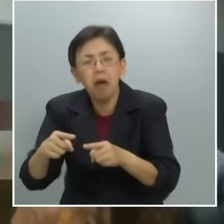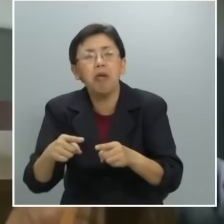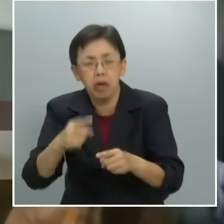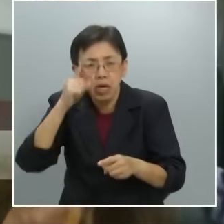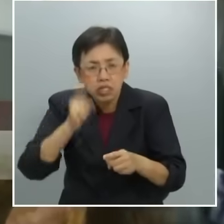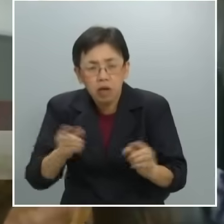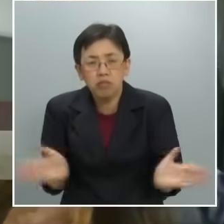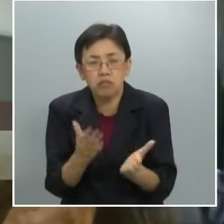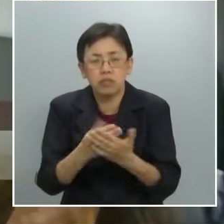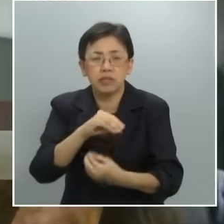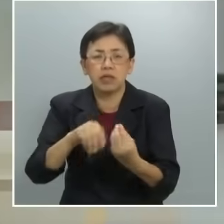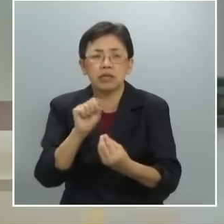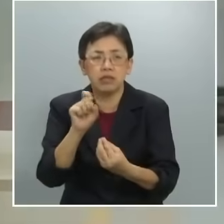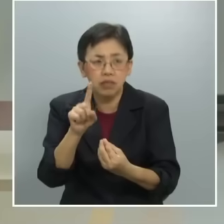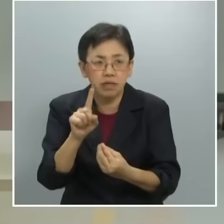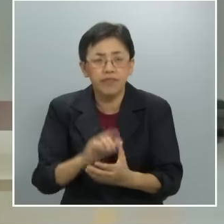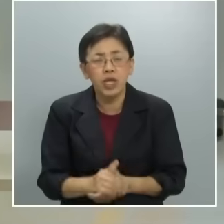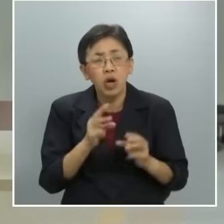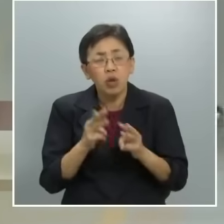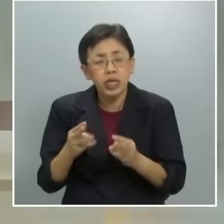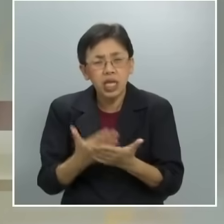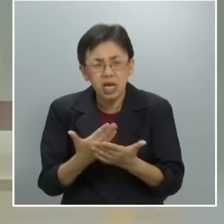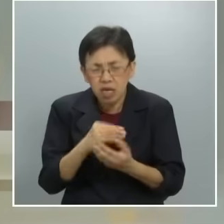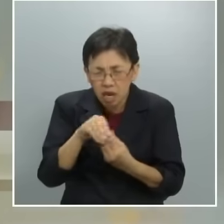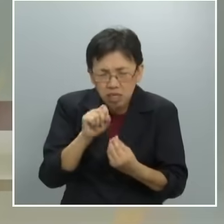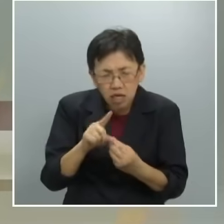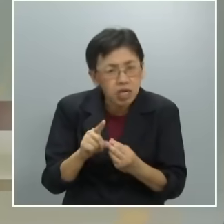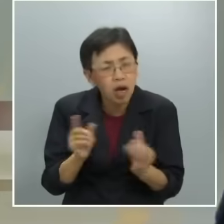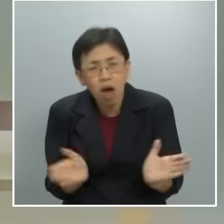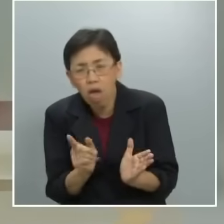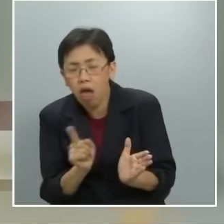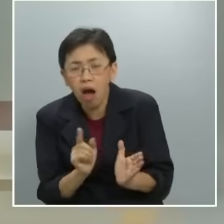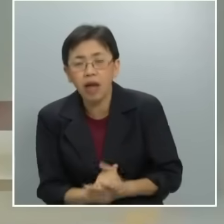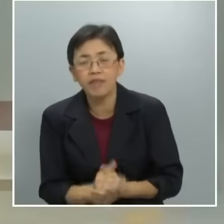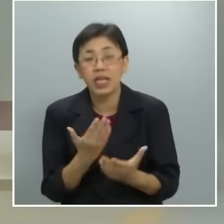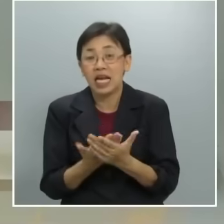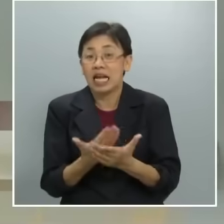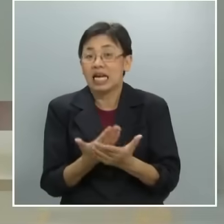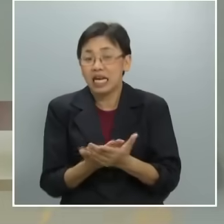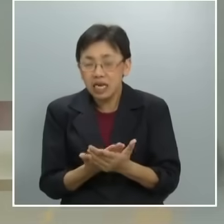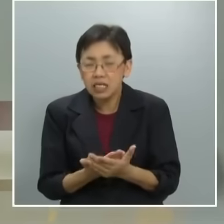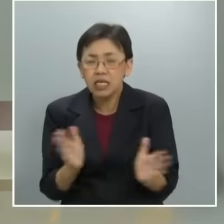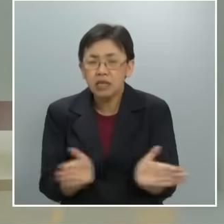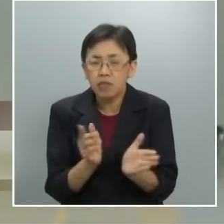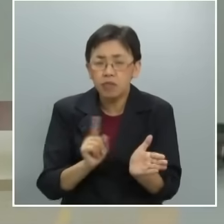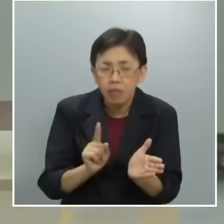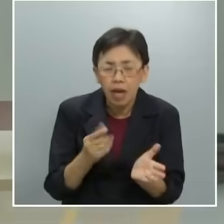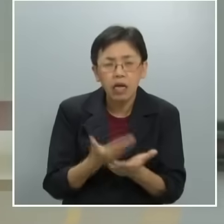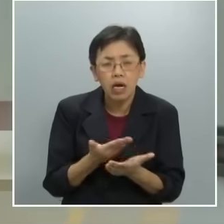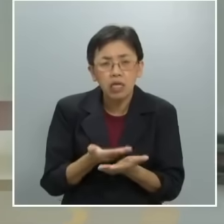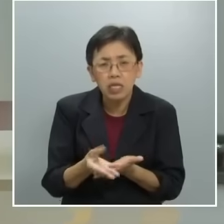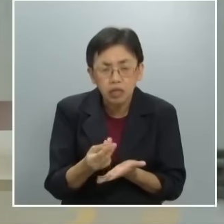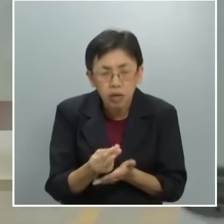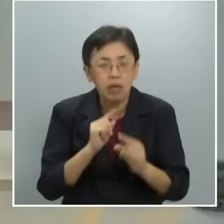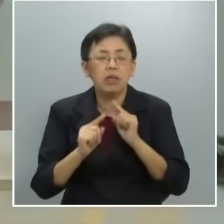กระตุ้นเศรษฐกิจแต่ลักษณะหรือขอบเขตหรือปริมาณจำนวนเงินการกระตุ้นเท่าไหร่ต้องมาคุย